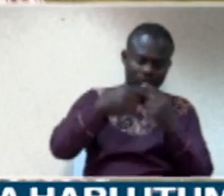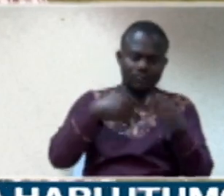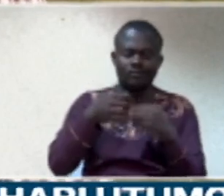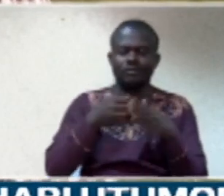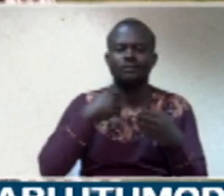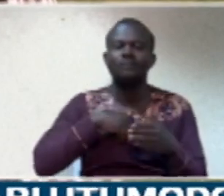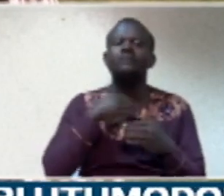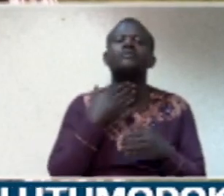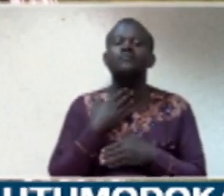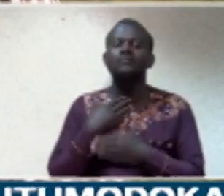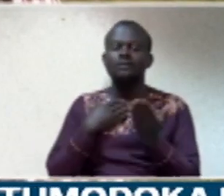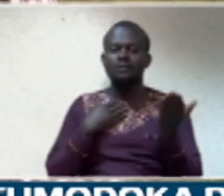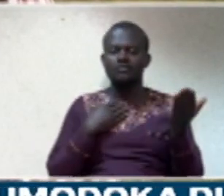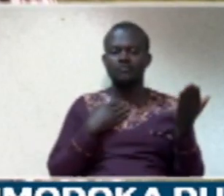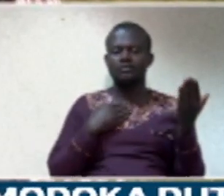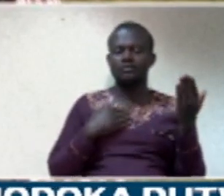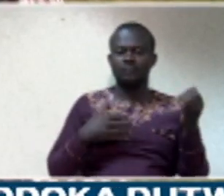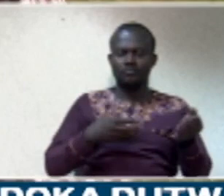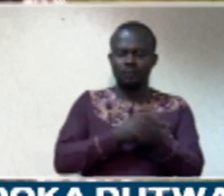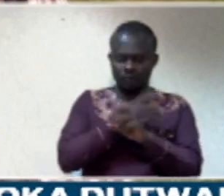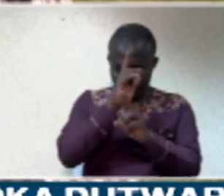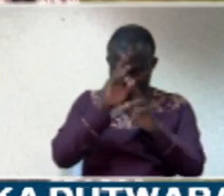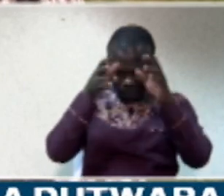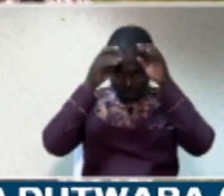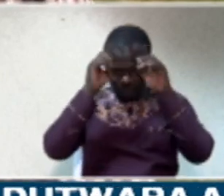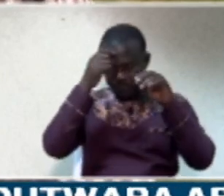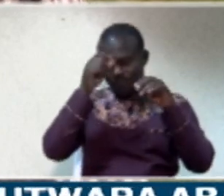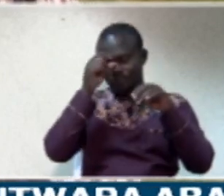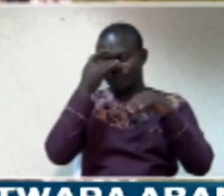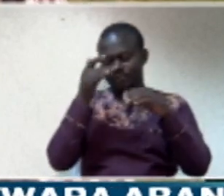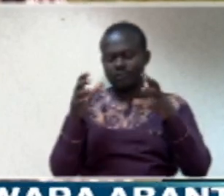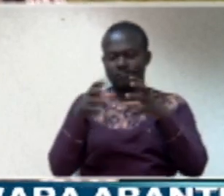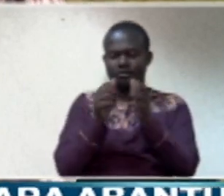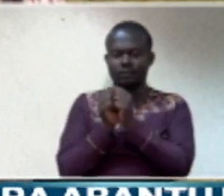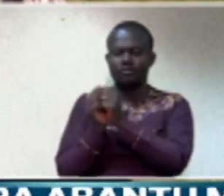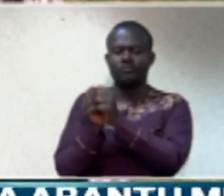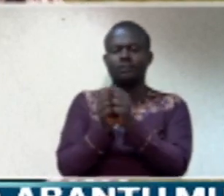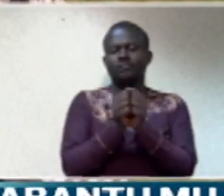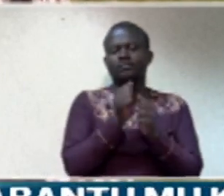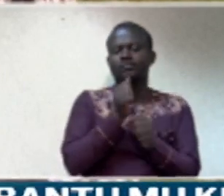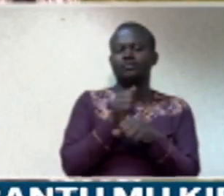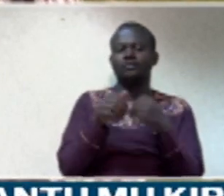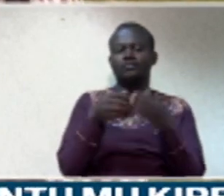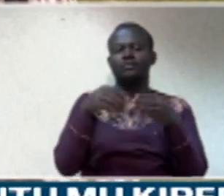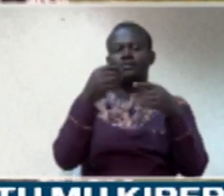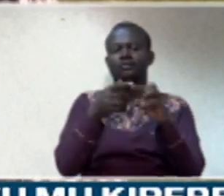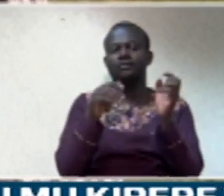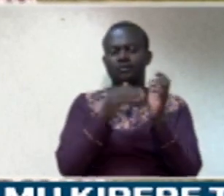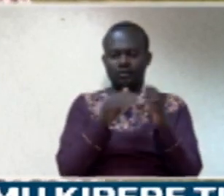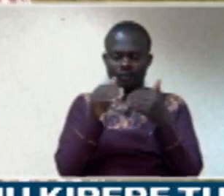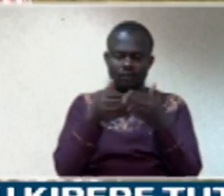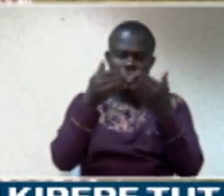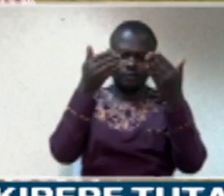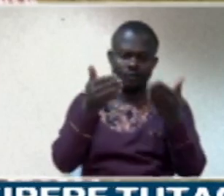Tuba twashatse ubushobozi nyakwa Perezida wa Repubulika bashyize hamwe kugira ngo akazi gatangwe ibikorwa remezo byubakwe ariko igihe kigira